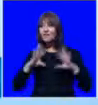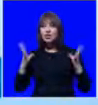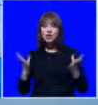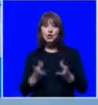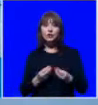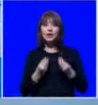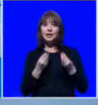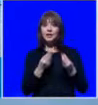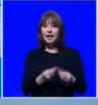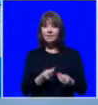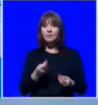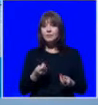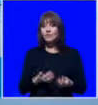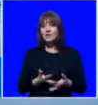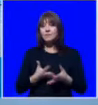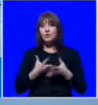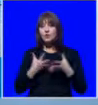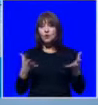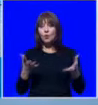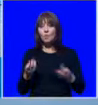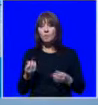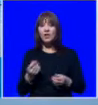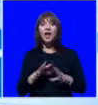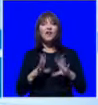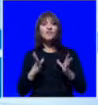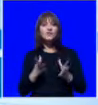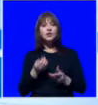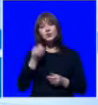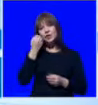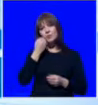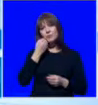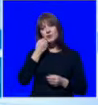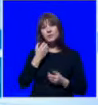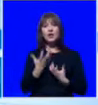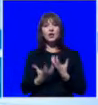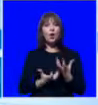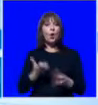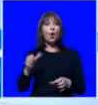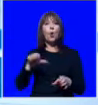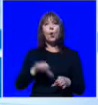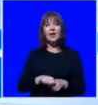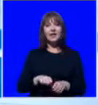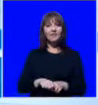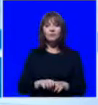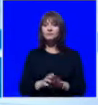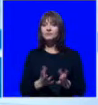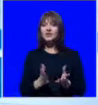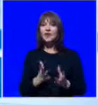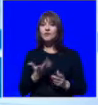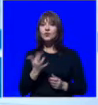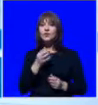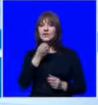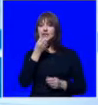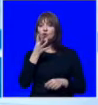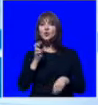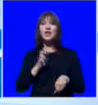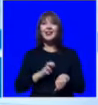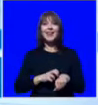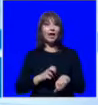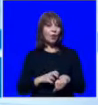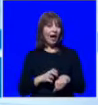е ниско ефективна. Но всички потребяват горива. Да говорим за това. Какво ще се случи с дерогацията? Виждате